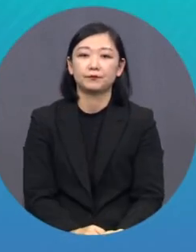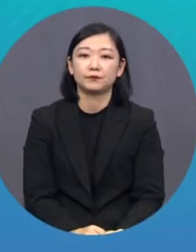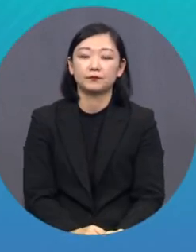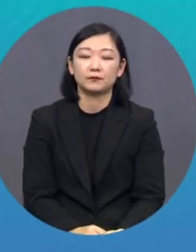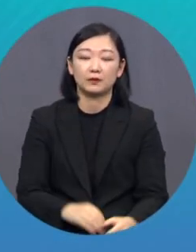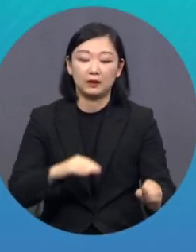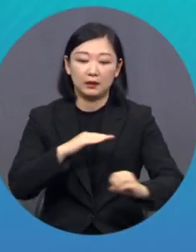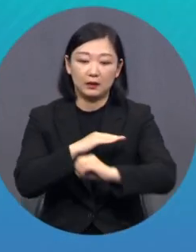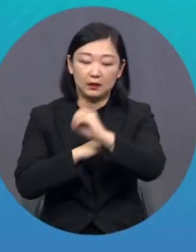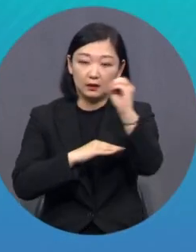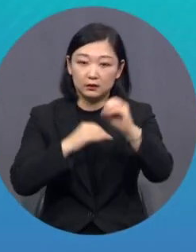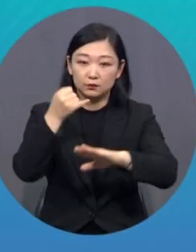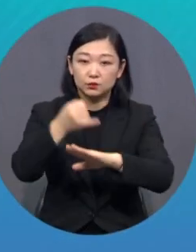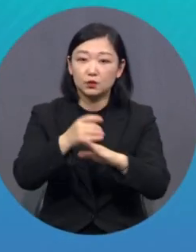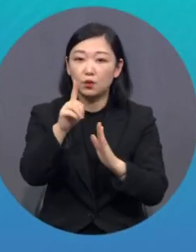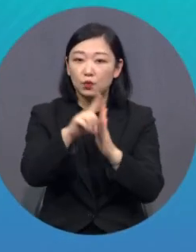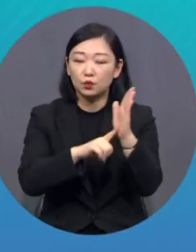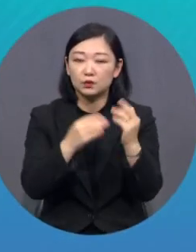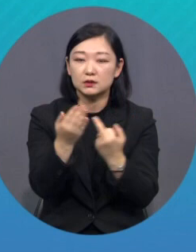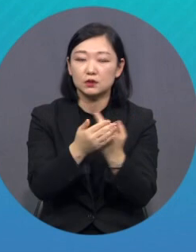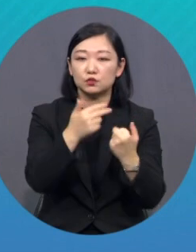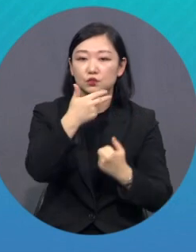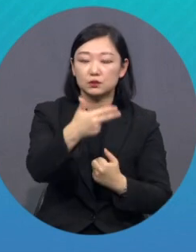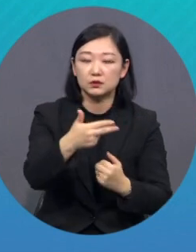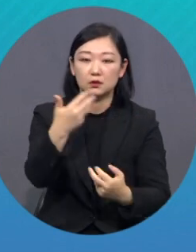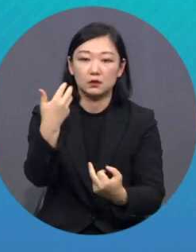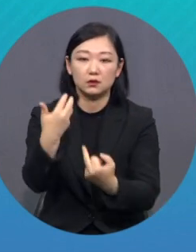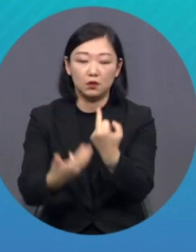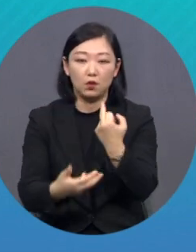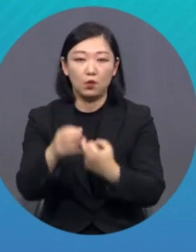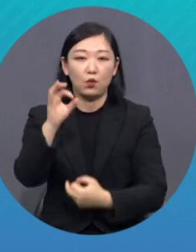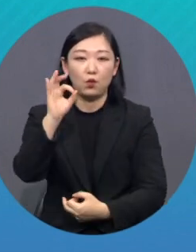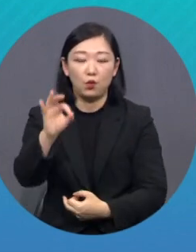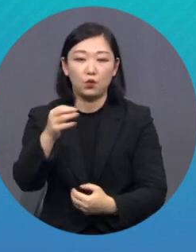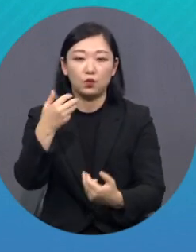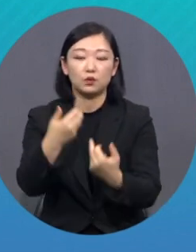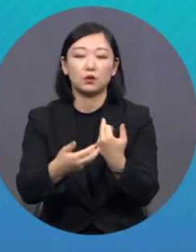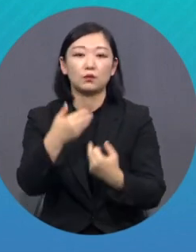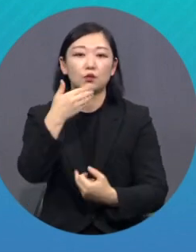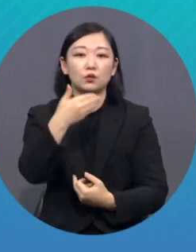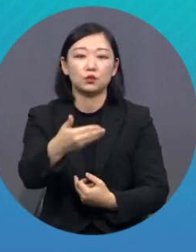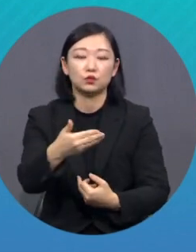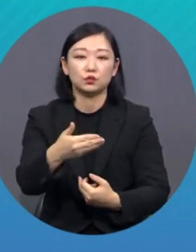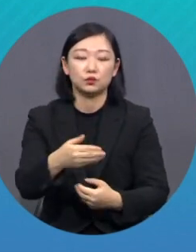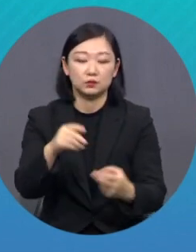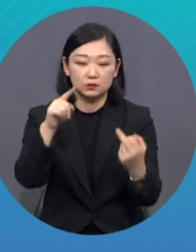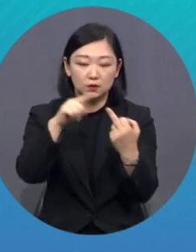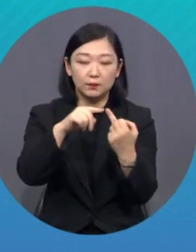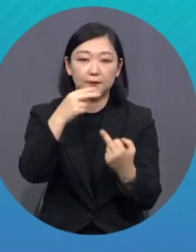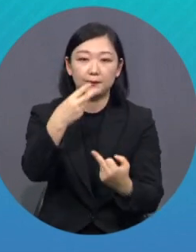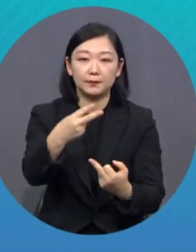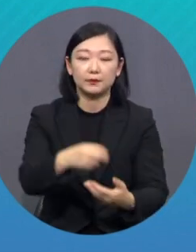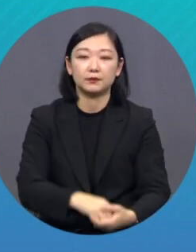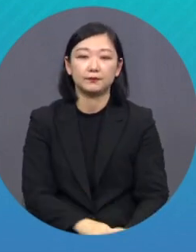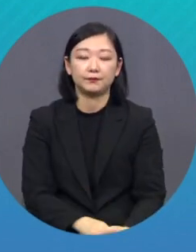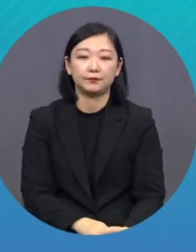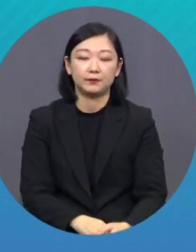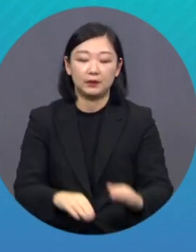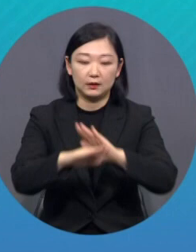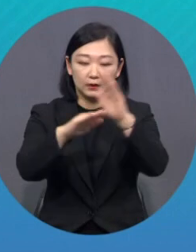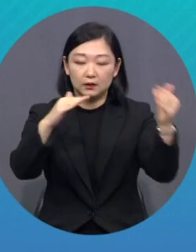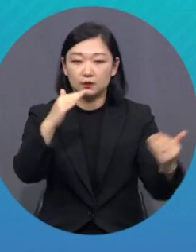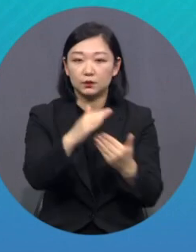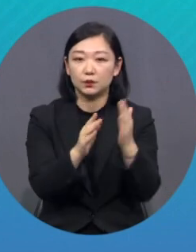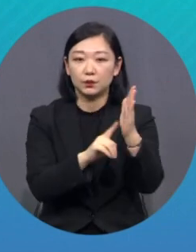아침 최저 기온 보시면 제주 7도 성산 5도 서기포 9도 성판악 2도로 시작하겠고요 내일 낮 최고